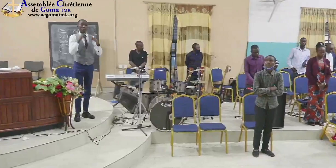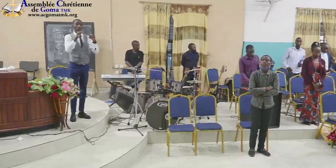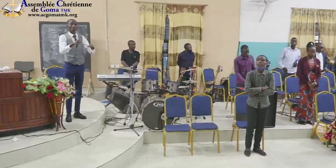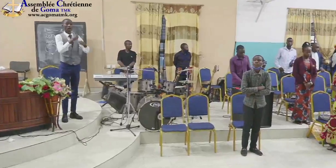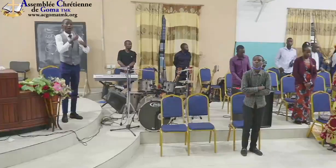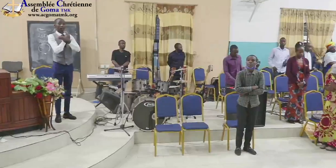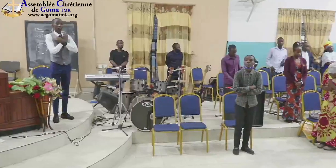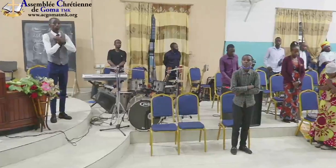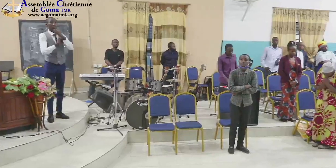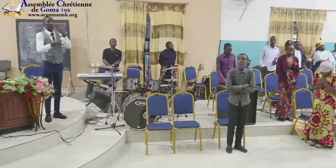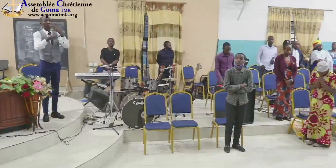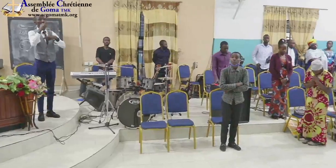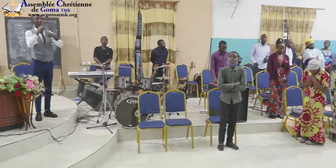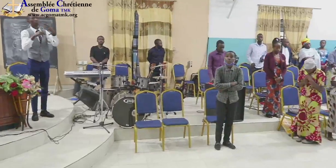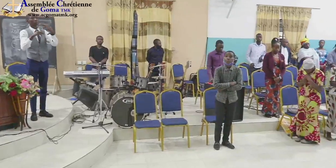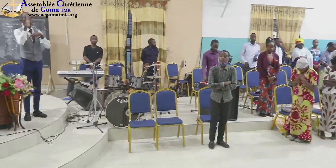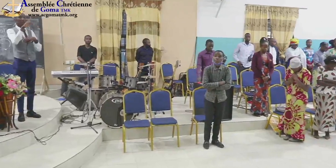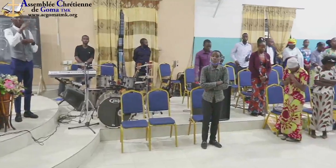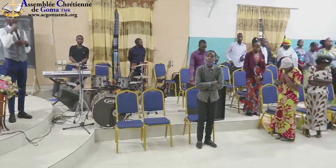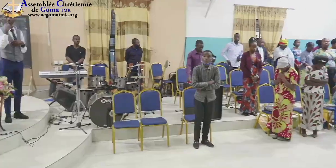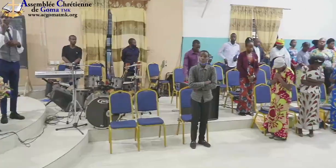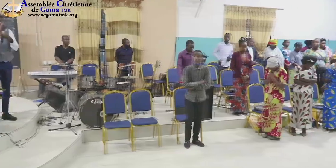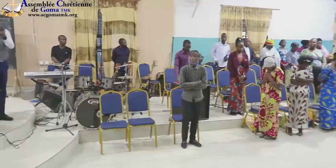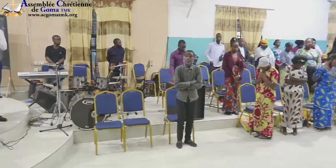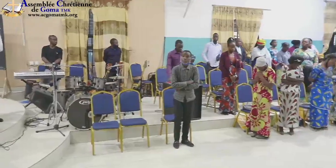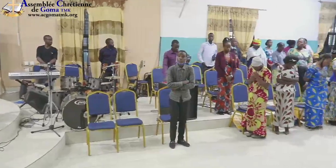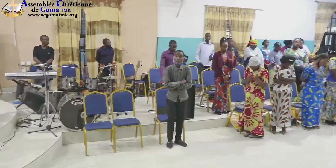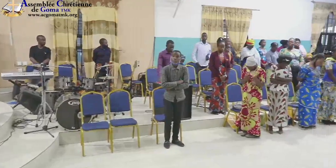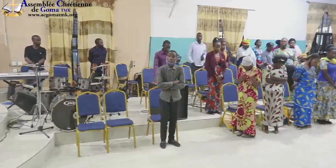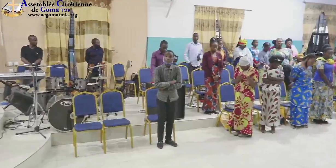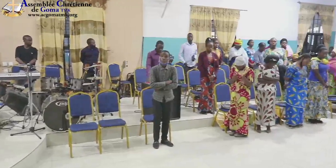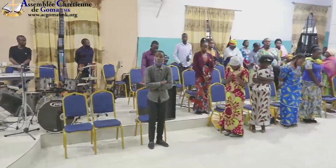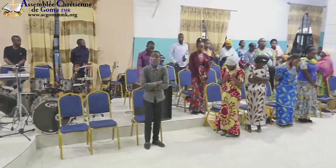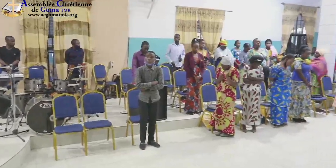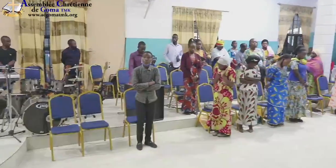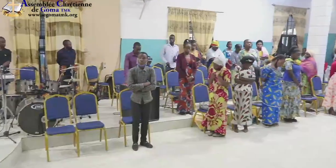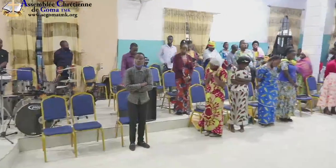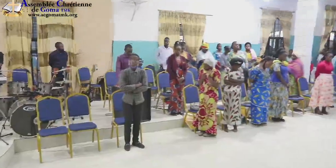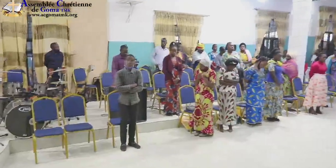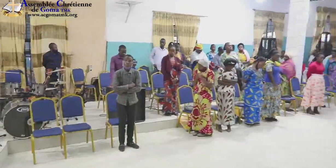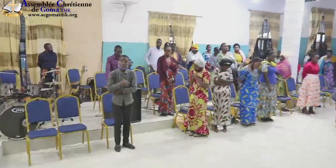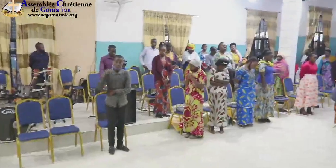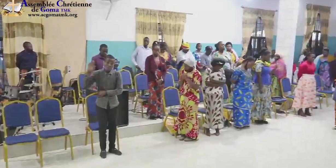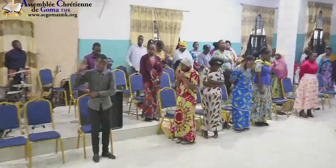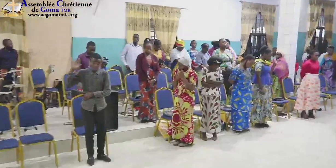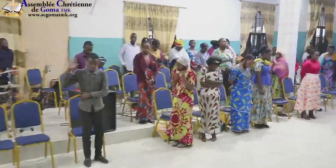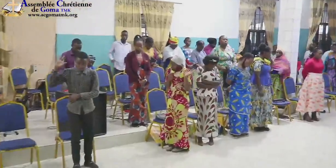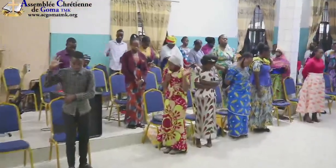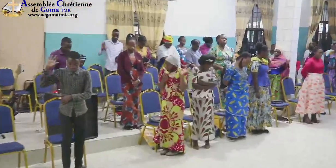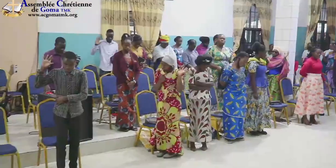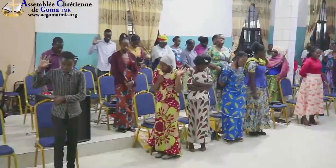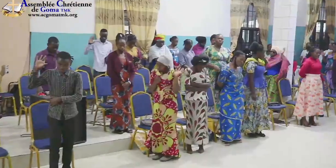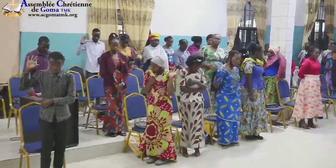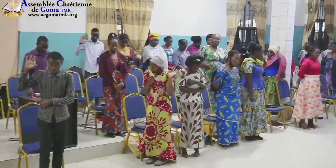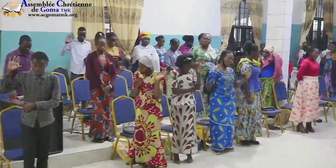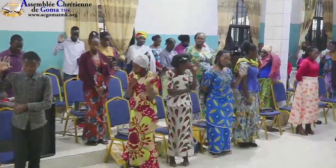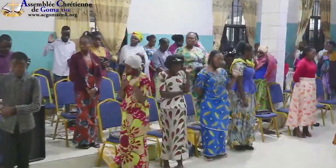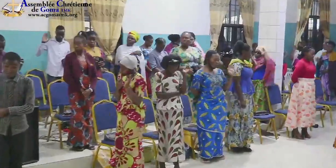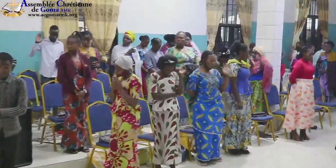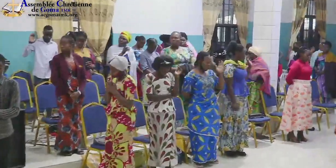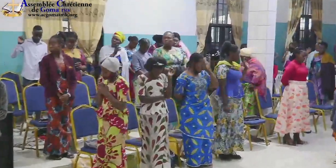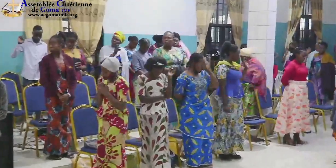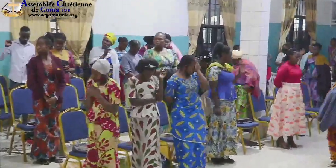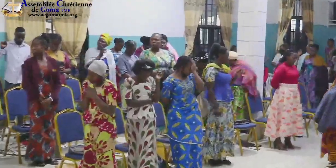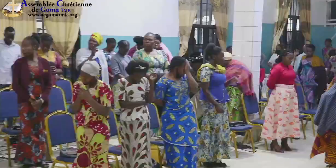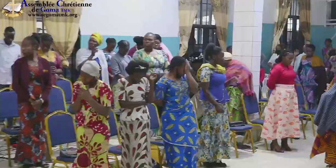pate kupenda qui aime dans cette salle que Jésus vienne. Nani mwaichumba mwenye napenda Yesu arudie. Voilà. Sinon, kama si